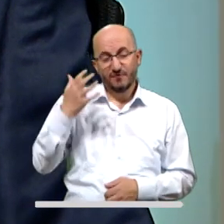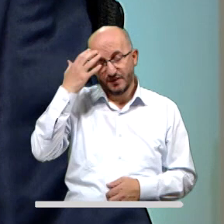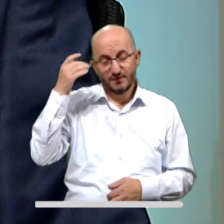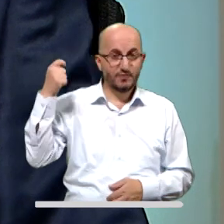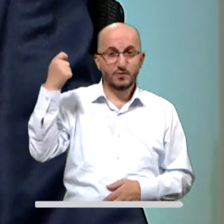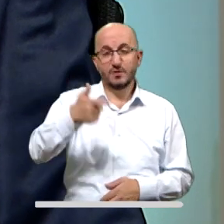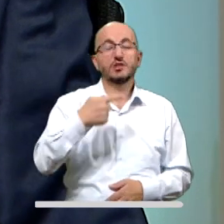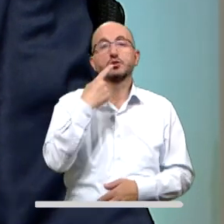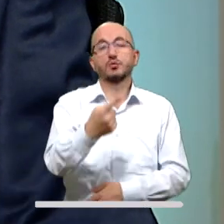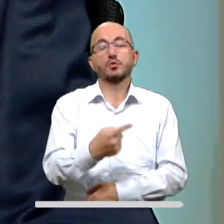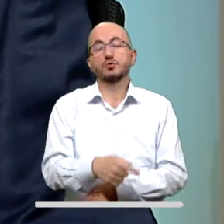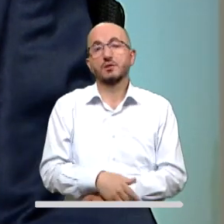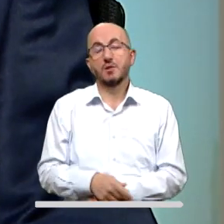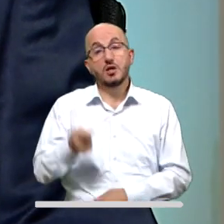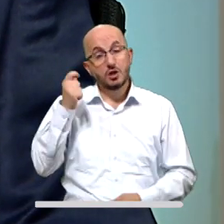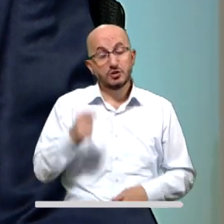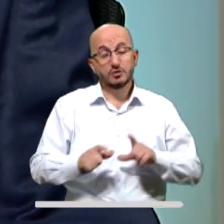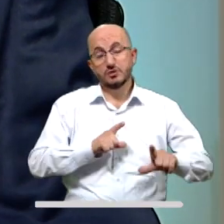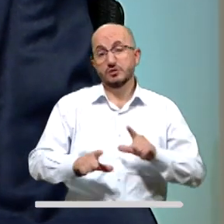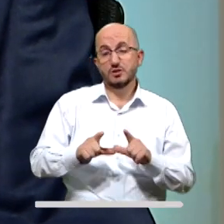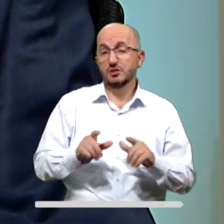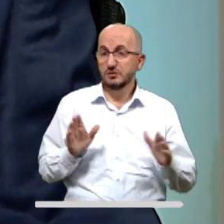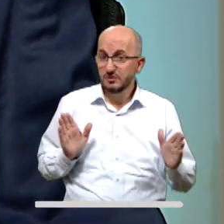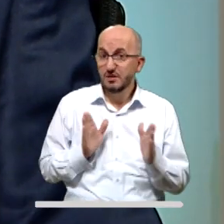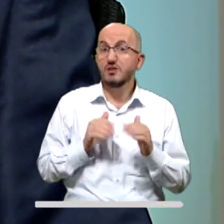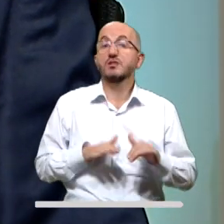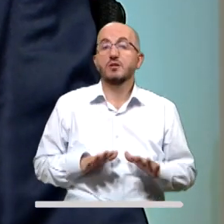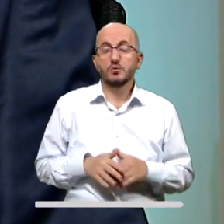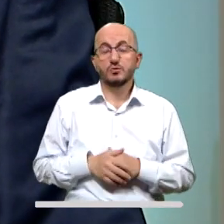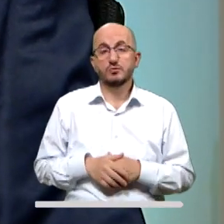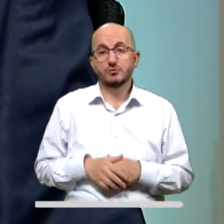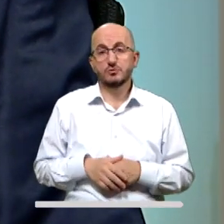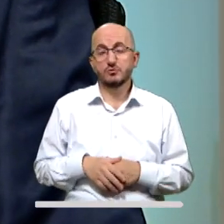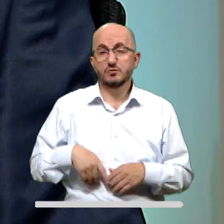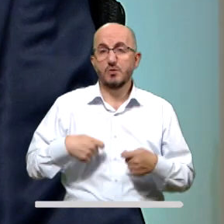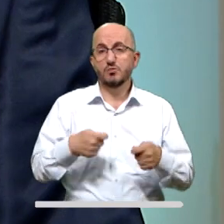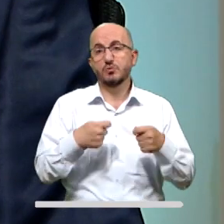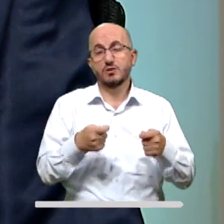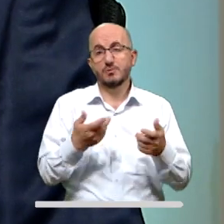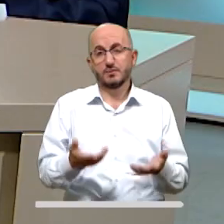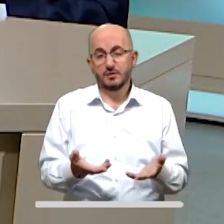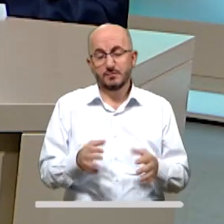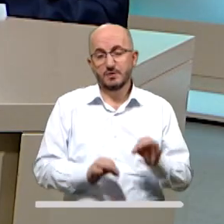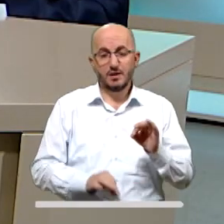versin diyoruz. Ama gerçekten ihtiyacını karşılayamıyorsa o zaman kullanabilir diyoruz. Bir